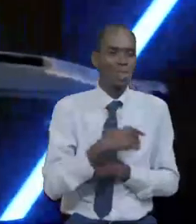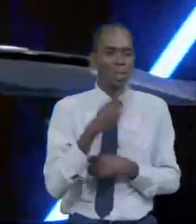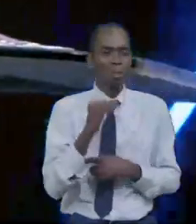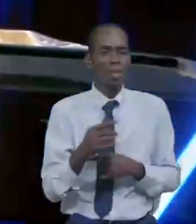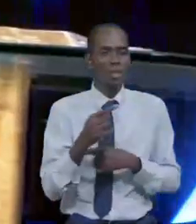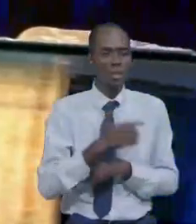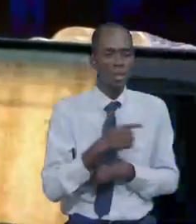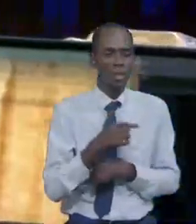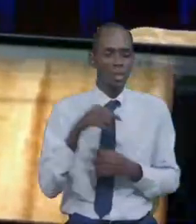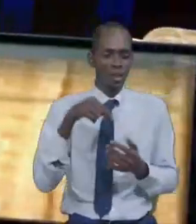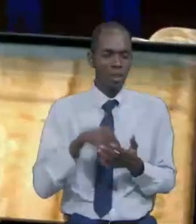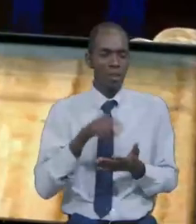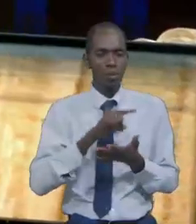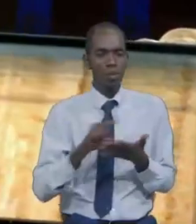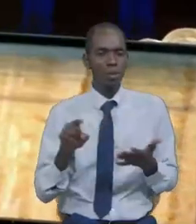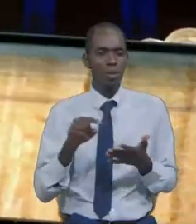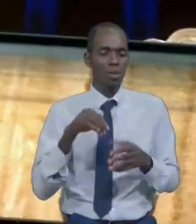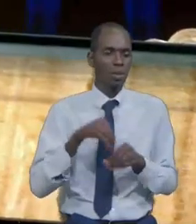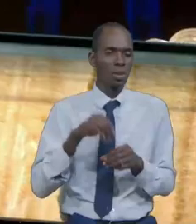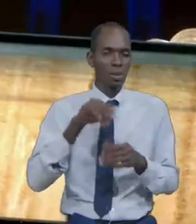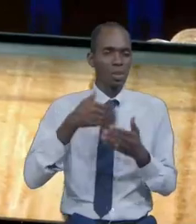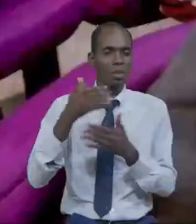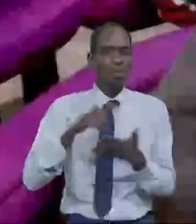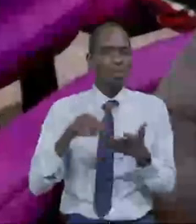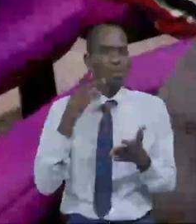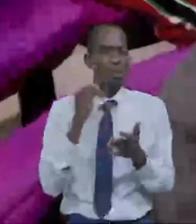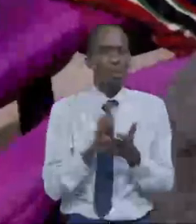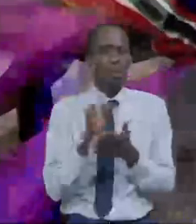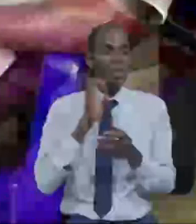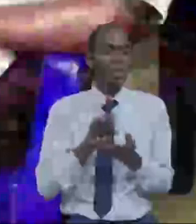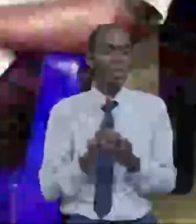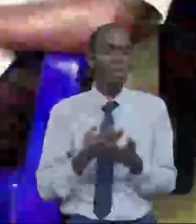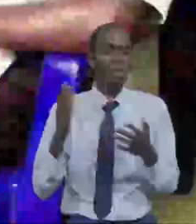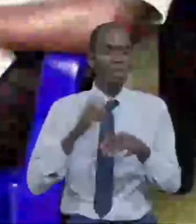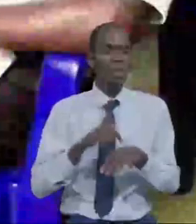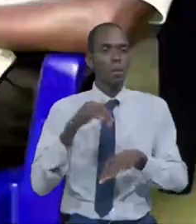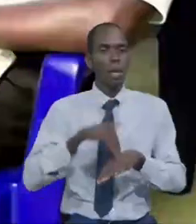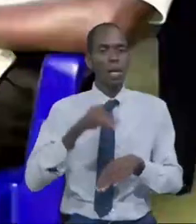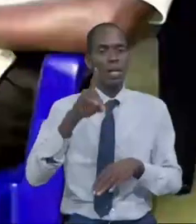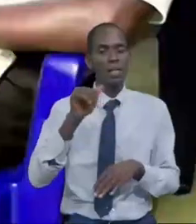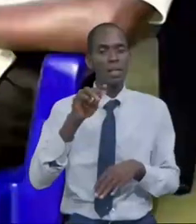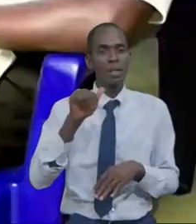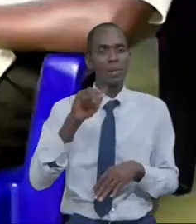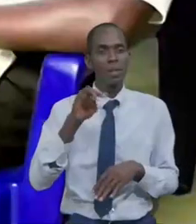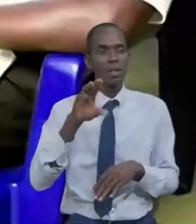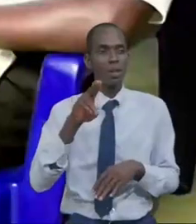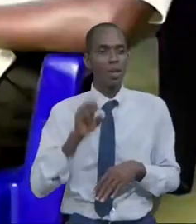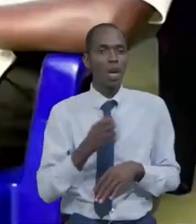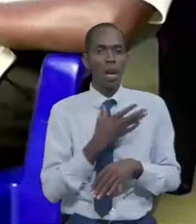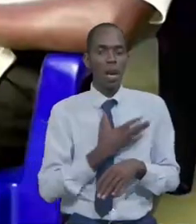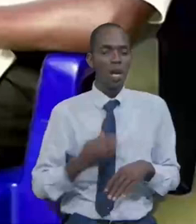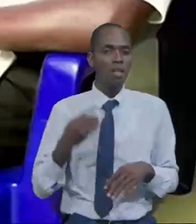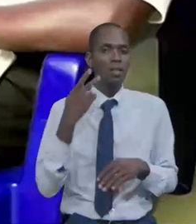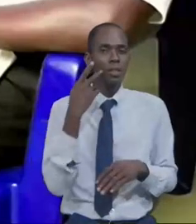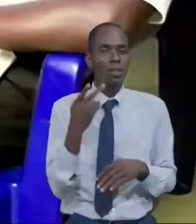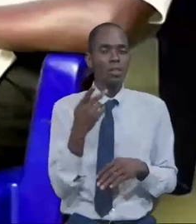les temps qu'il a passé à Damas là-bas, alors il se fortifiait de plus en plus et il confondait les